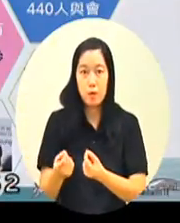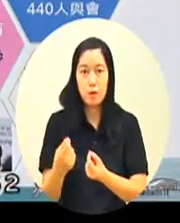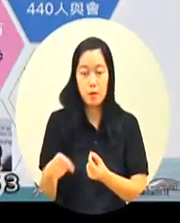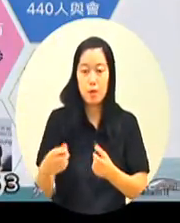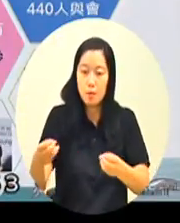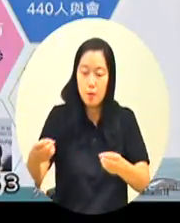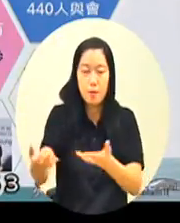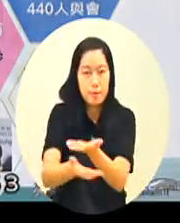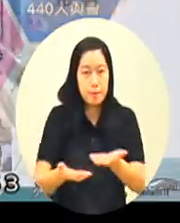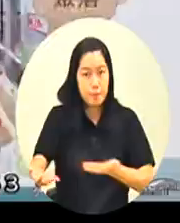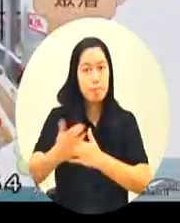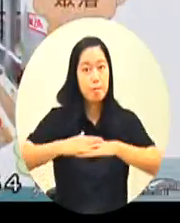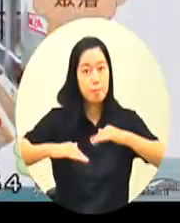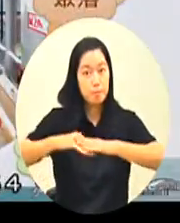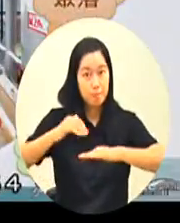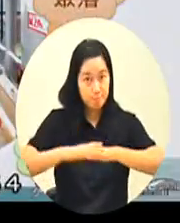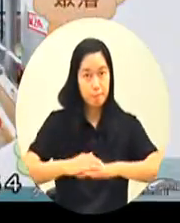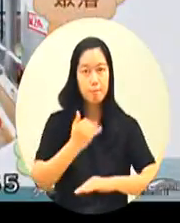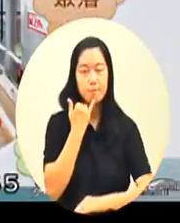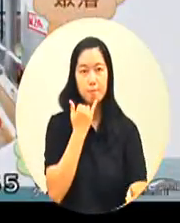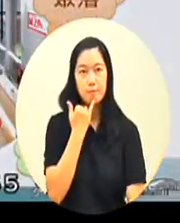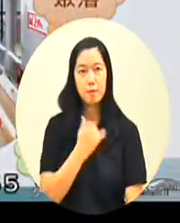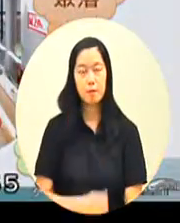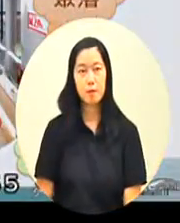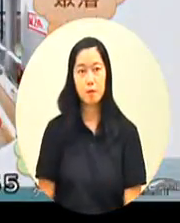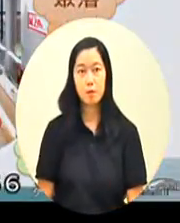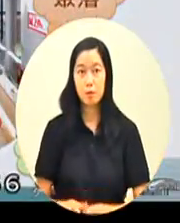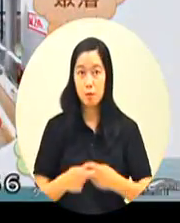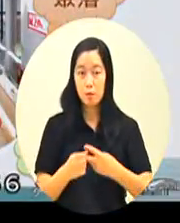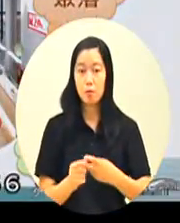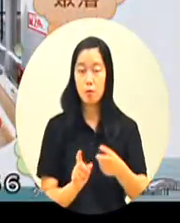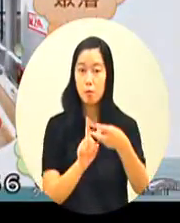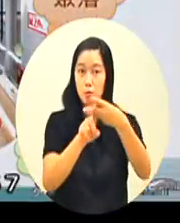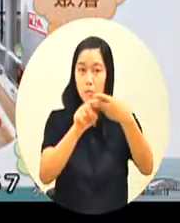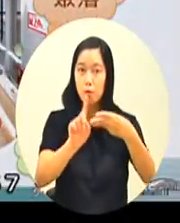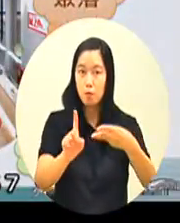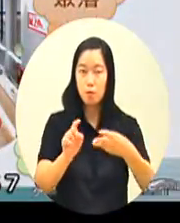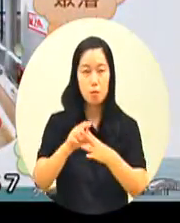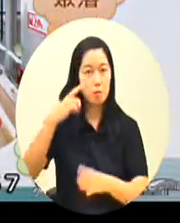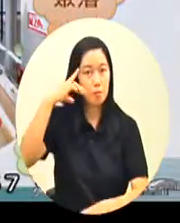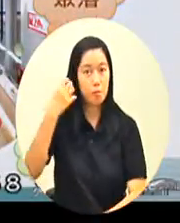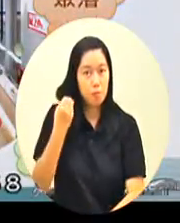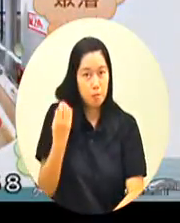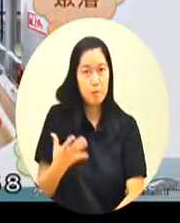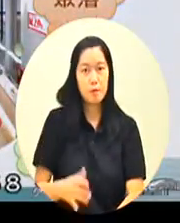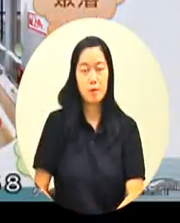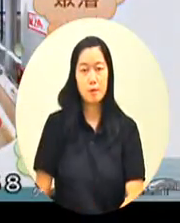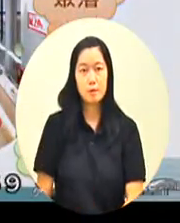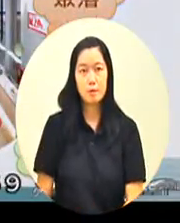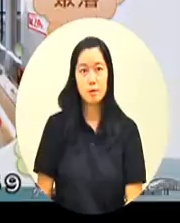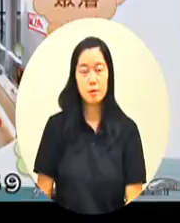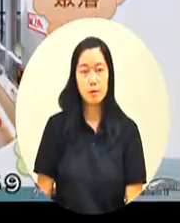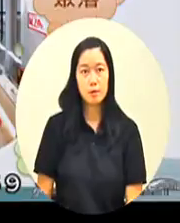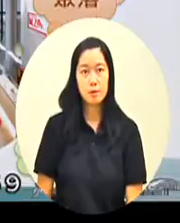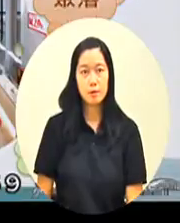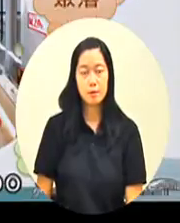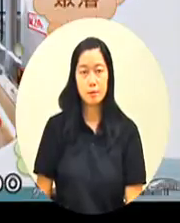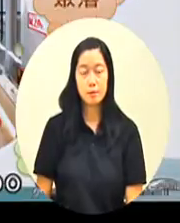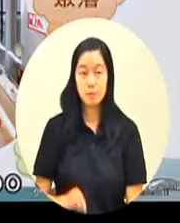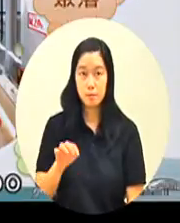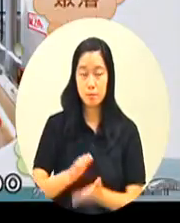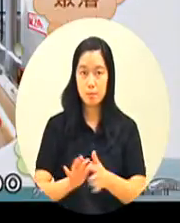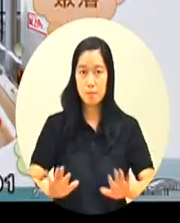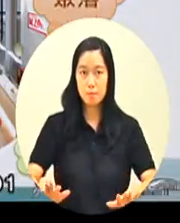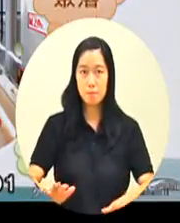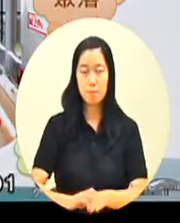相合作。下一页。那第二个主轴是有关于创新政策这一个部分哦。创新政策事实上现在